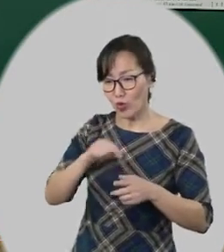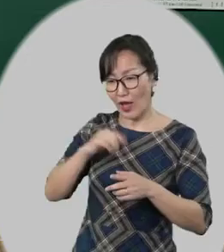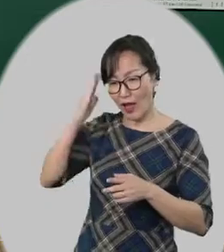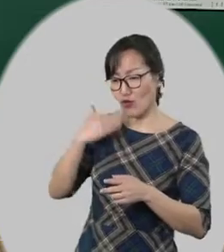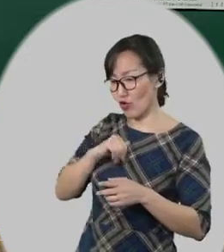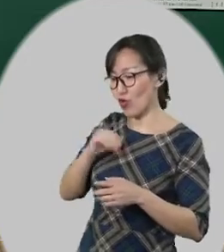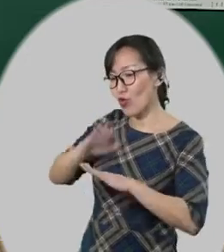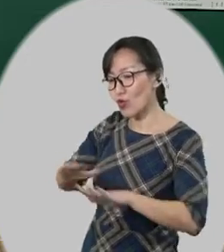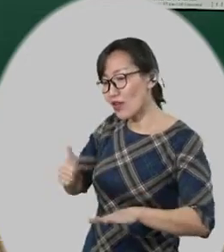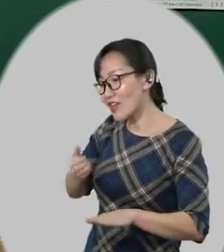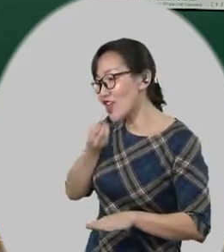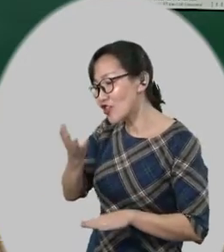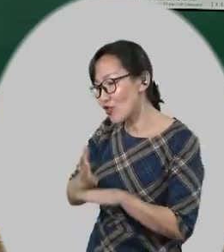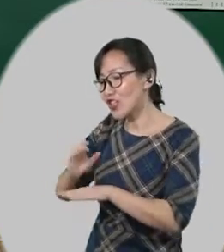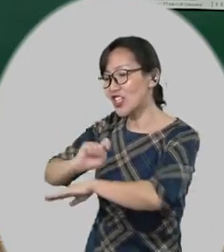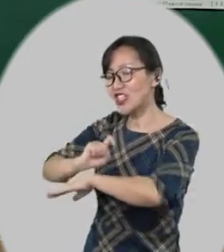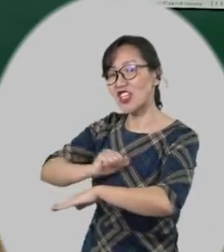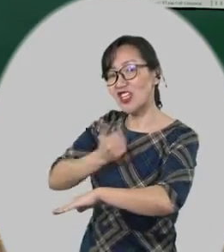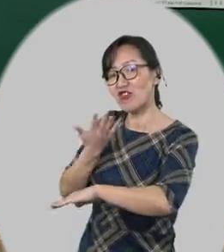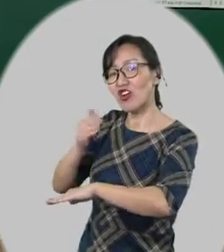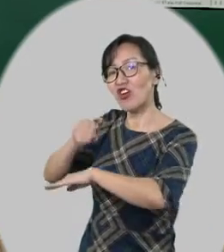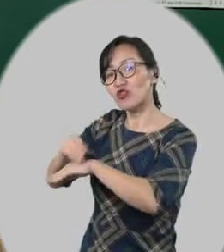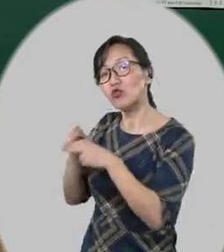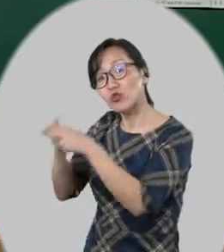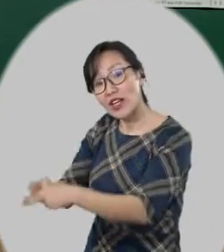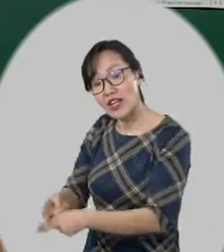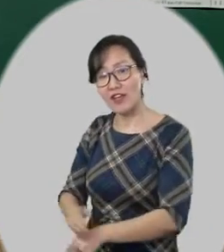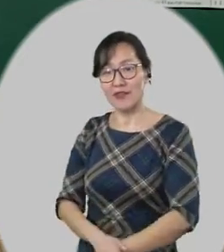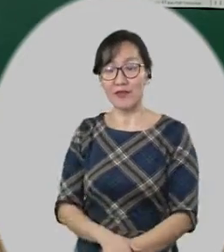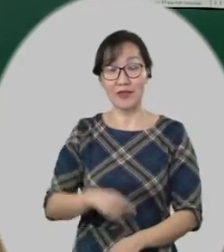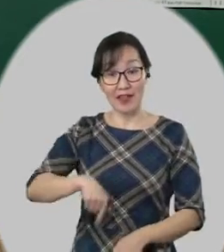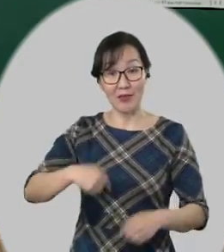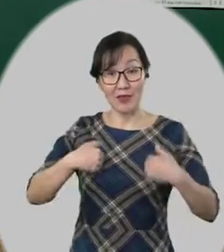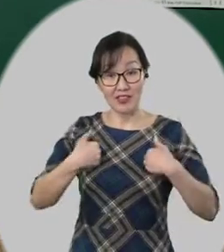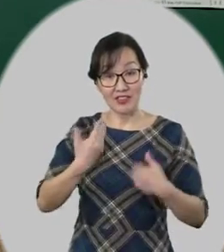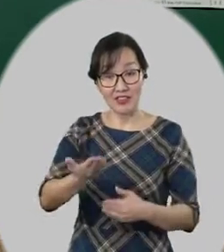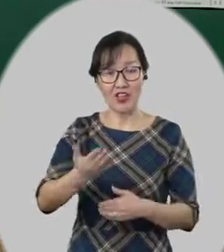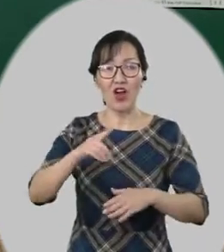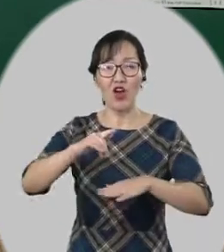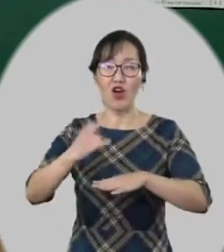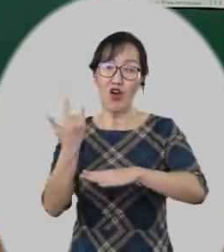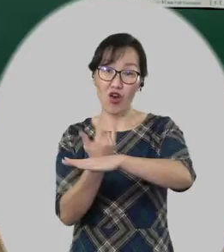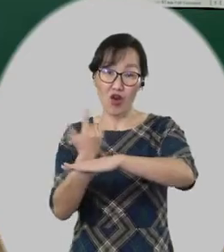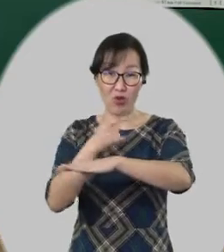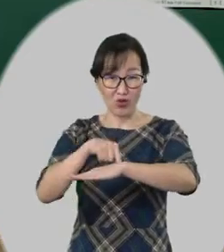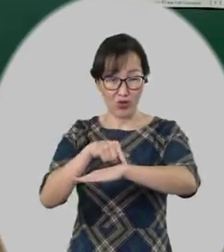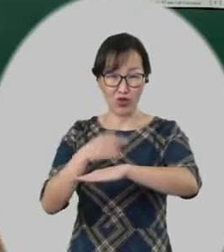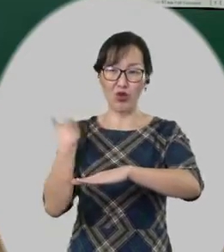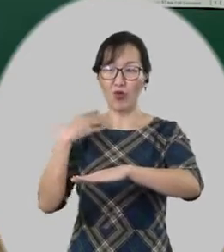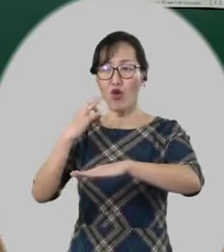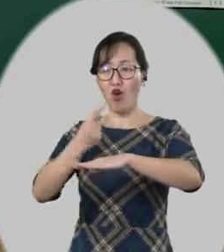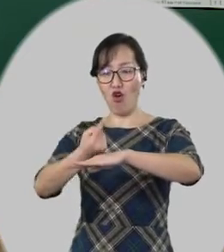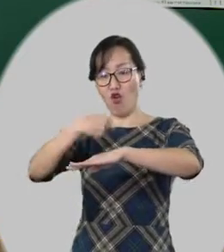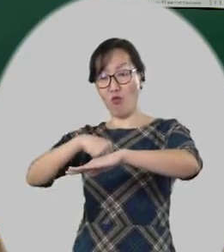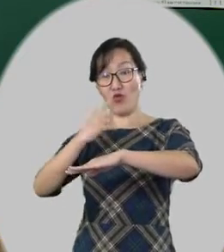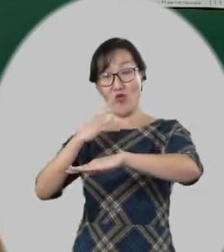болох хичээл юм байна. За, сая багш нь говьуд маань өмнөд хэсгээр байдаг гэсэн бол